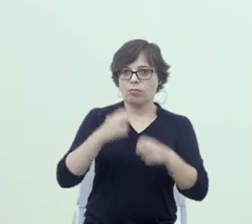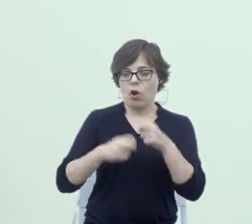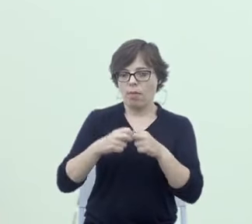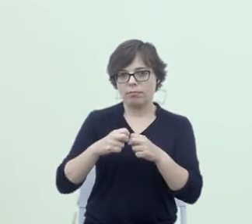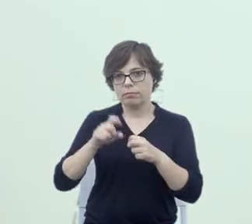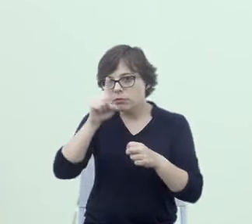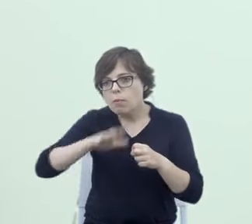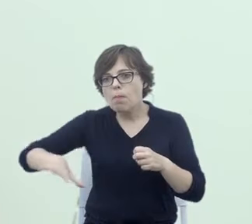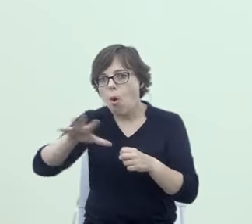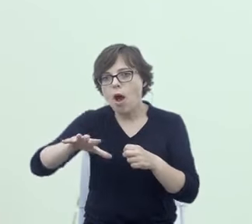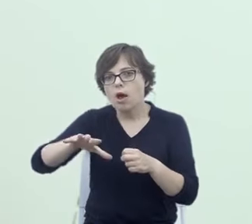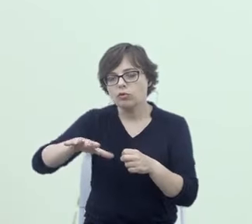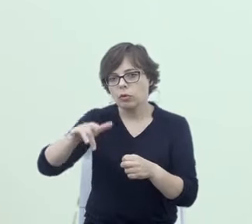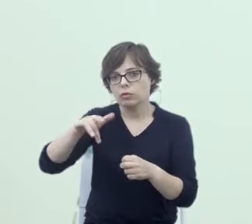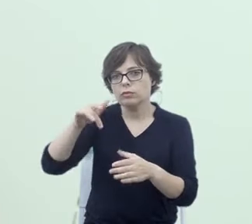które może mieć